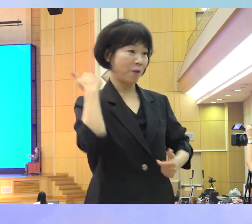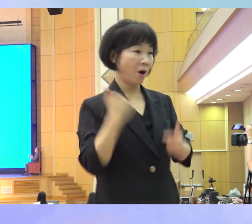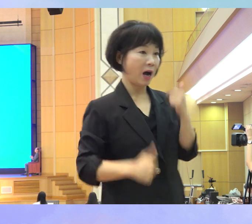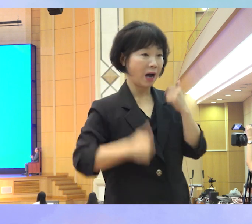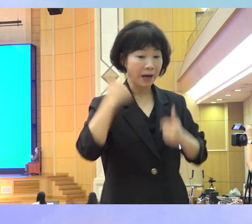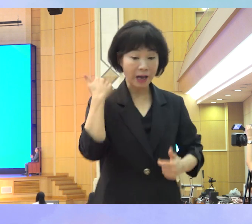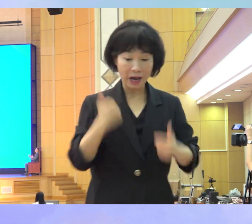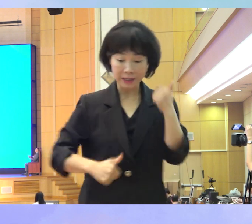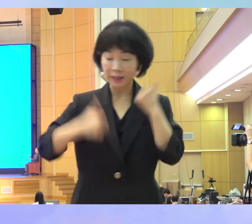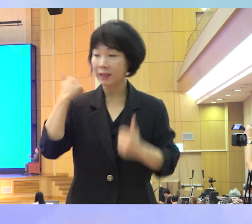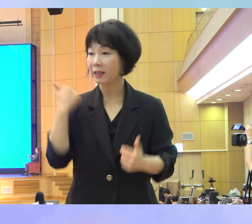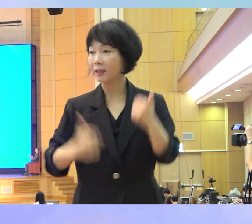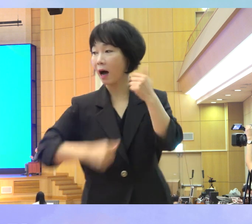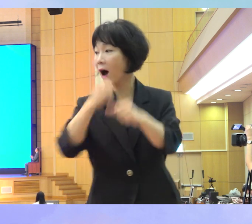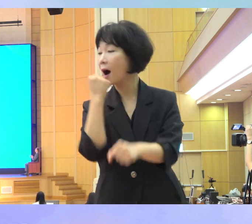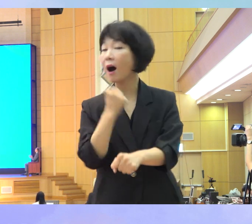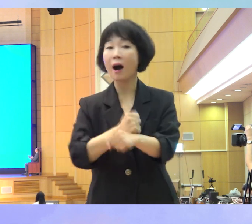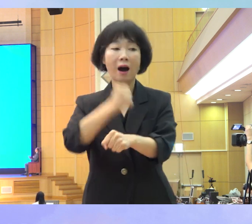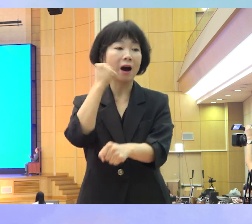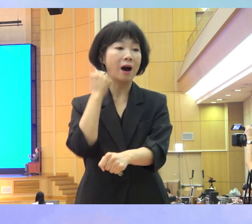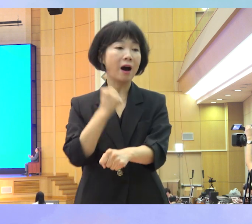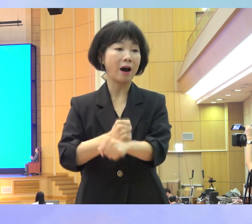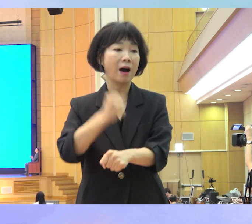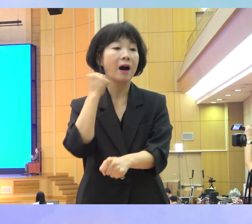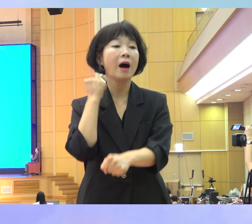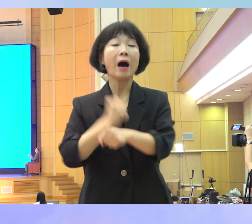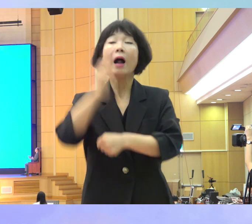주를 기뻐하나이다.